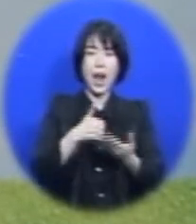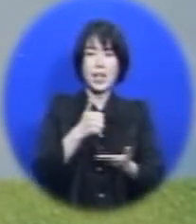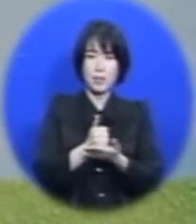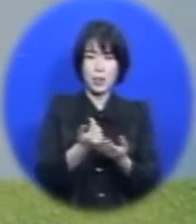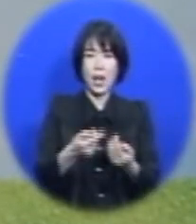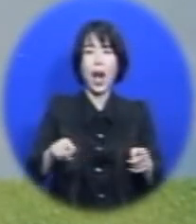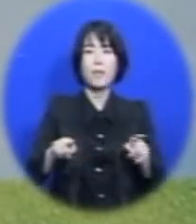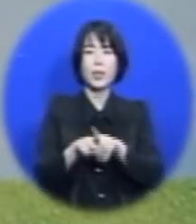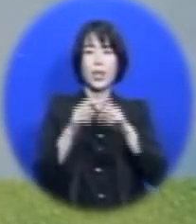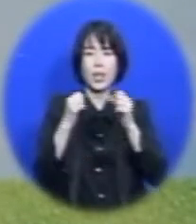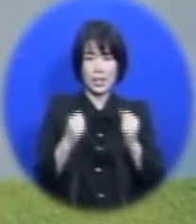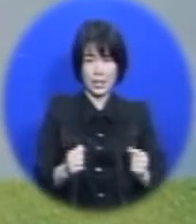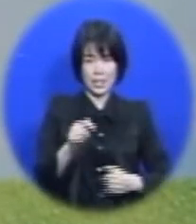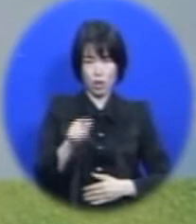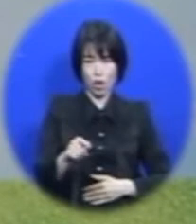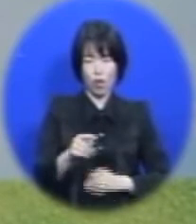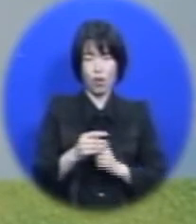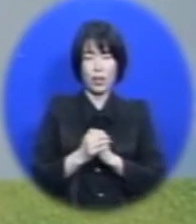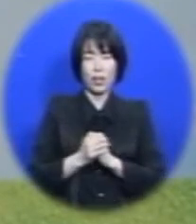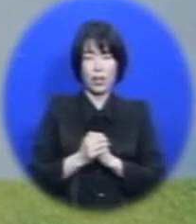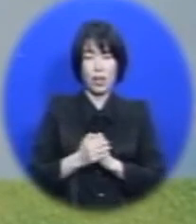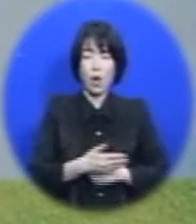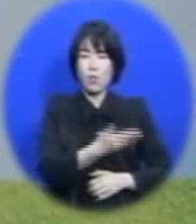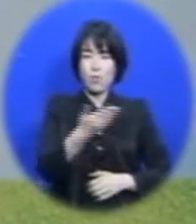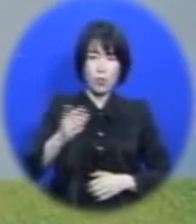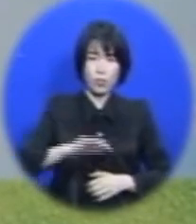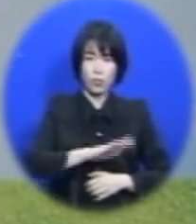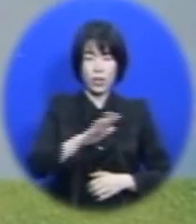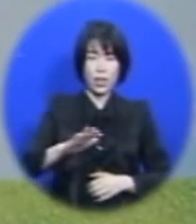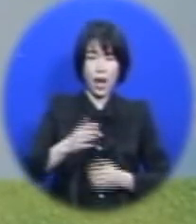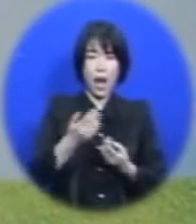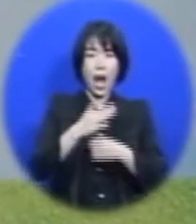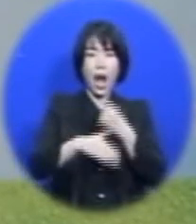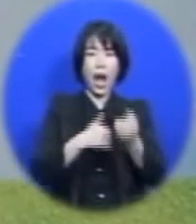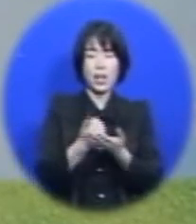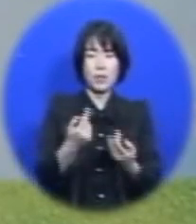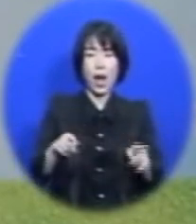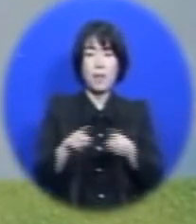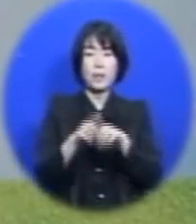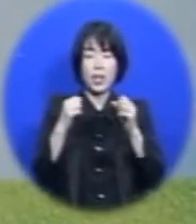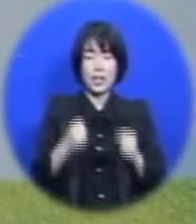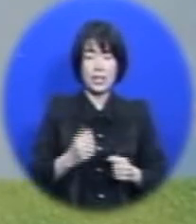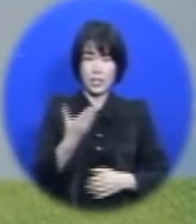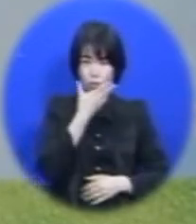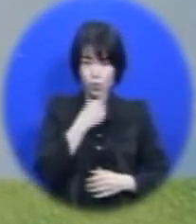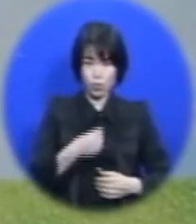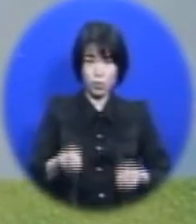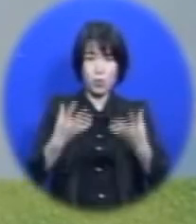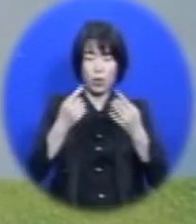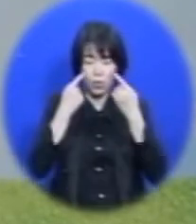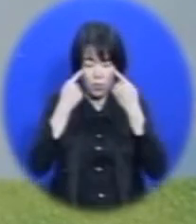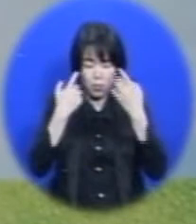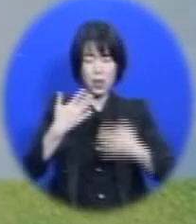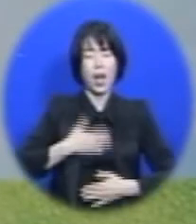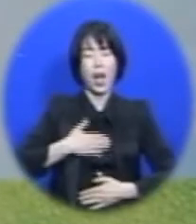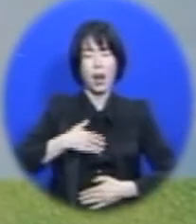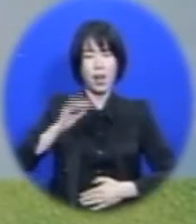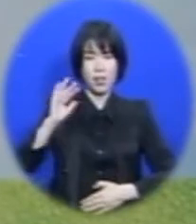것. 여러분, 우리가 하나님이 함께 계시는 축복을 분명하게 알아야